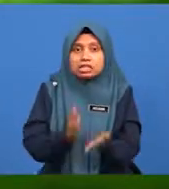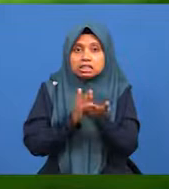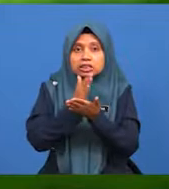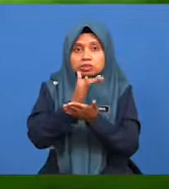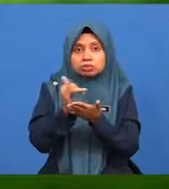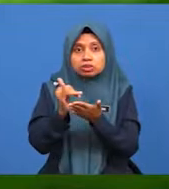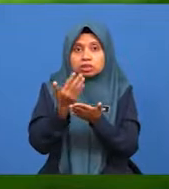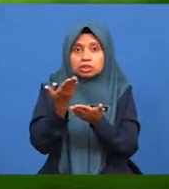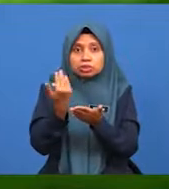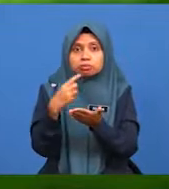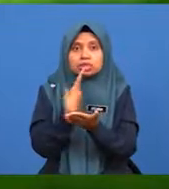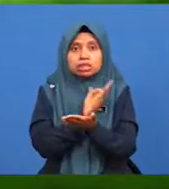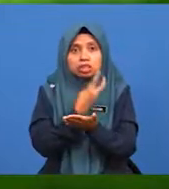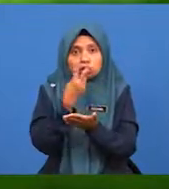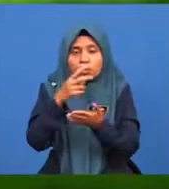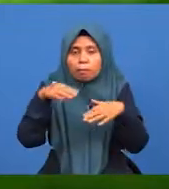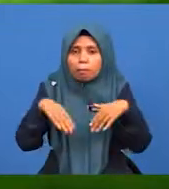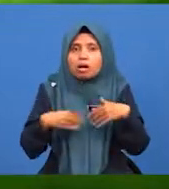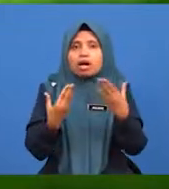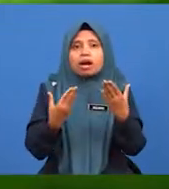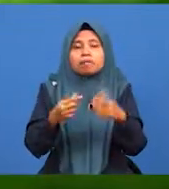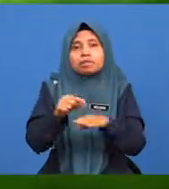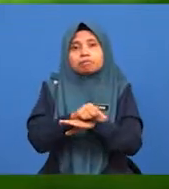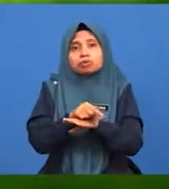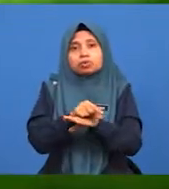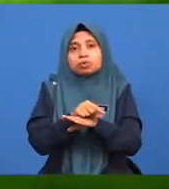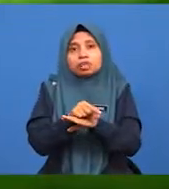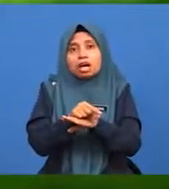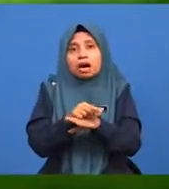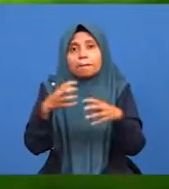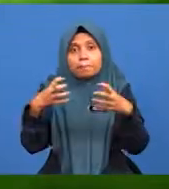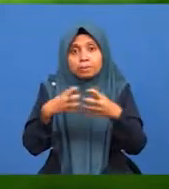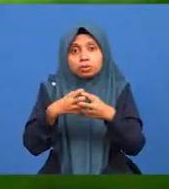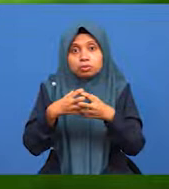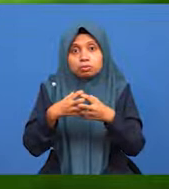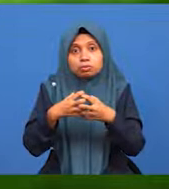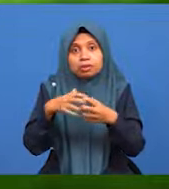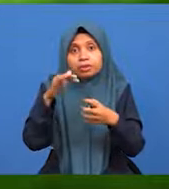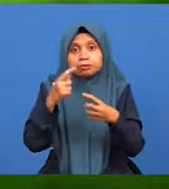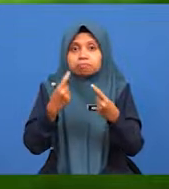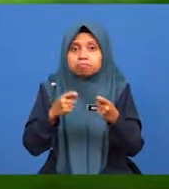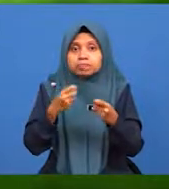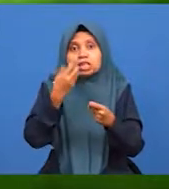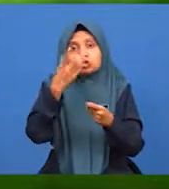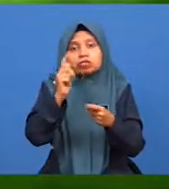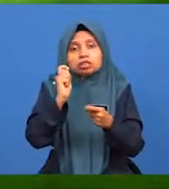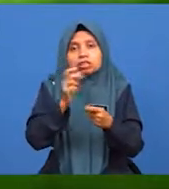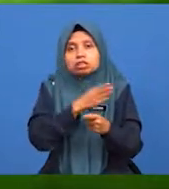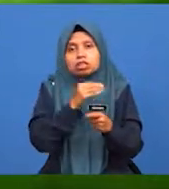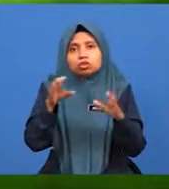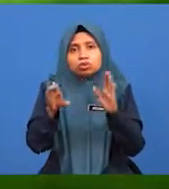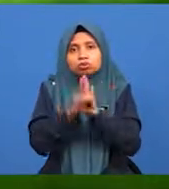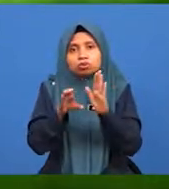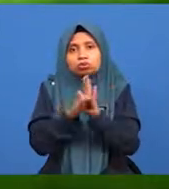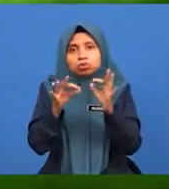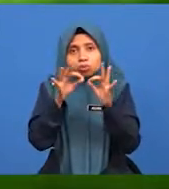Seterusnya, mari kita lihat bagaimana penggunaan penjodoh bilangan yang telah dinyatakan tadi dan contoh-contoh